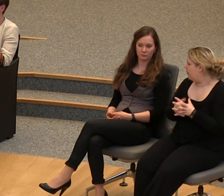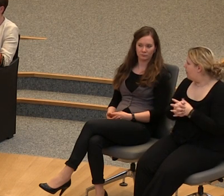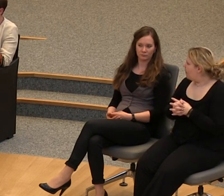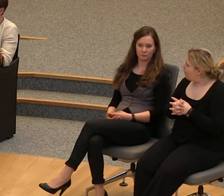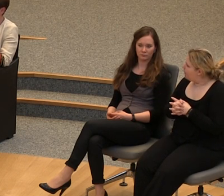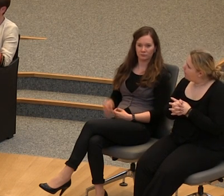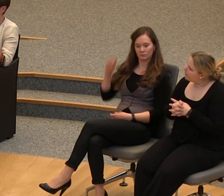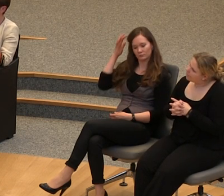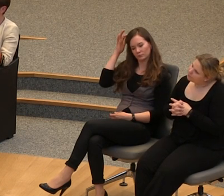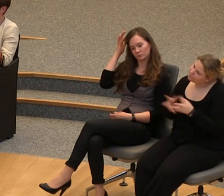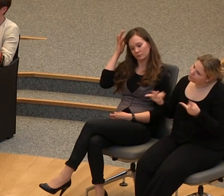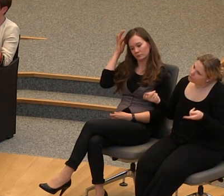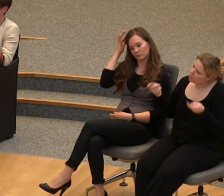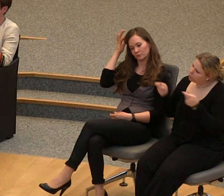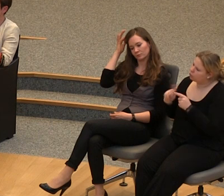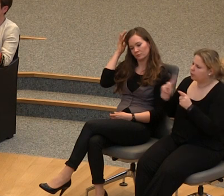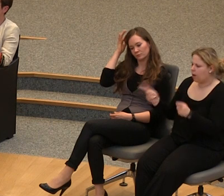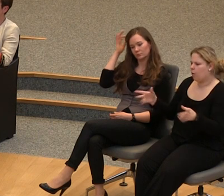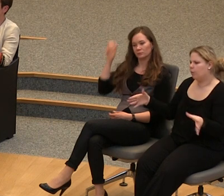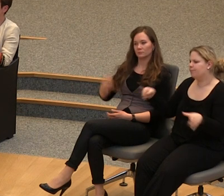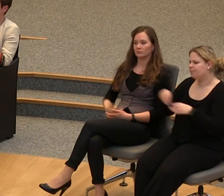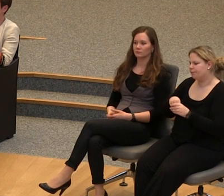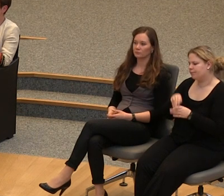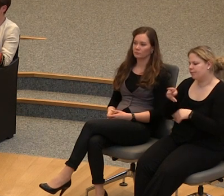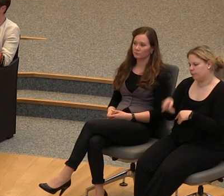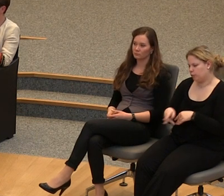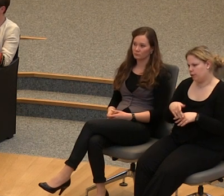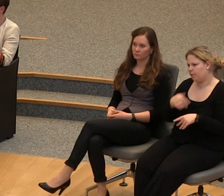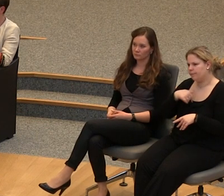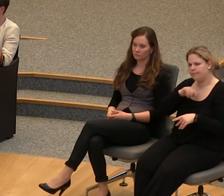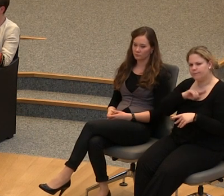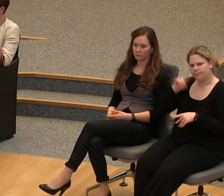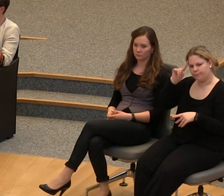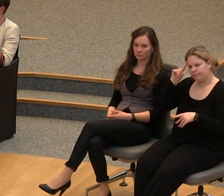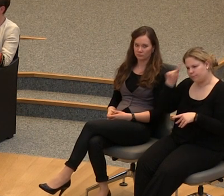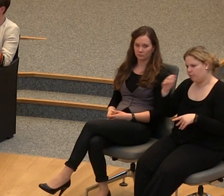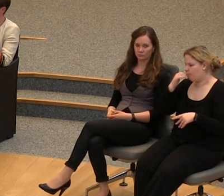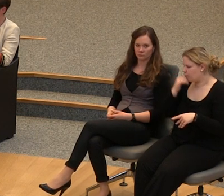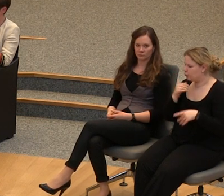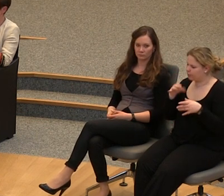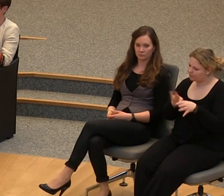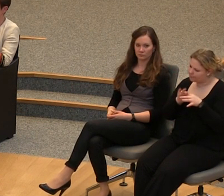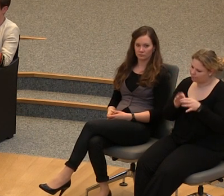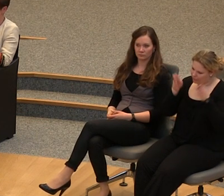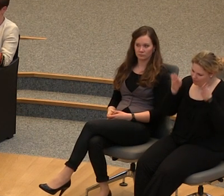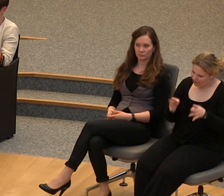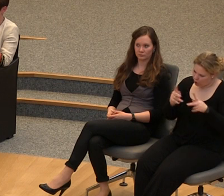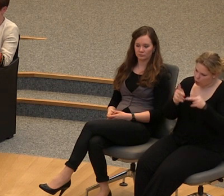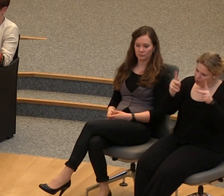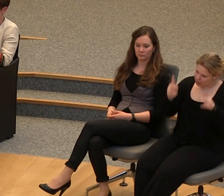mit dem Beschluss auch darum, und das unterstütze ich auch sehr, bundesweite Eckpunkte für fachliche und